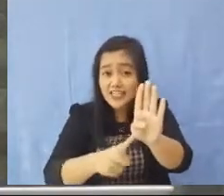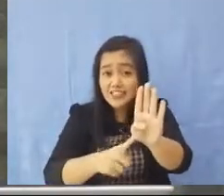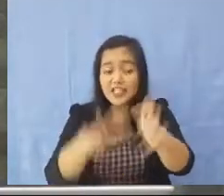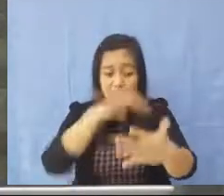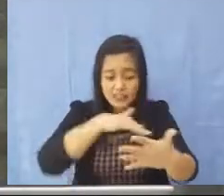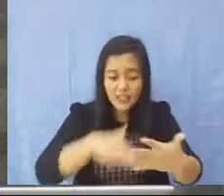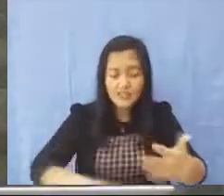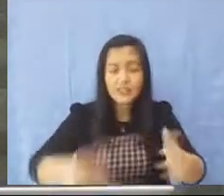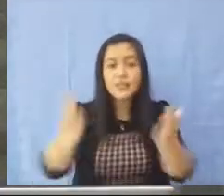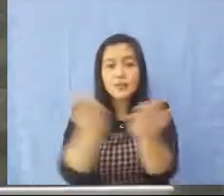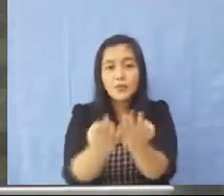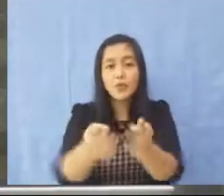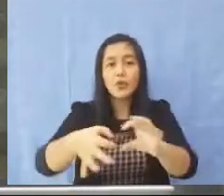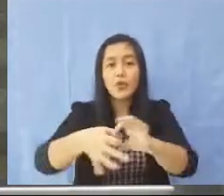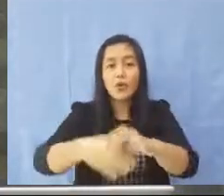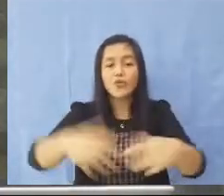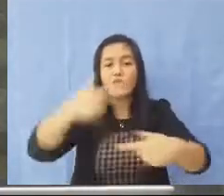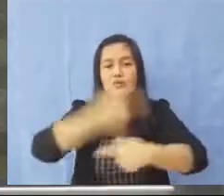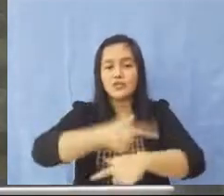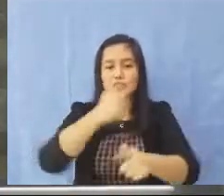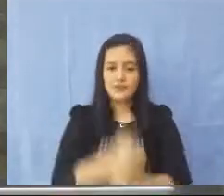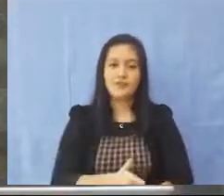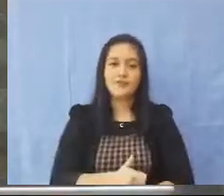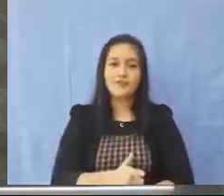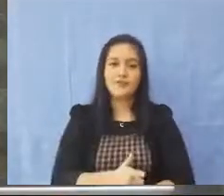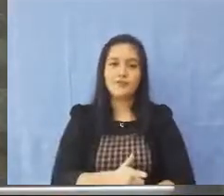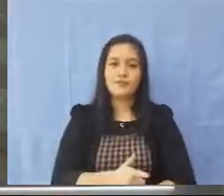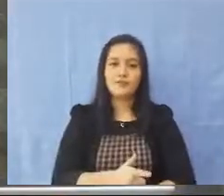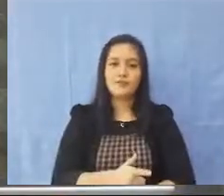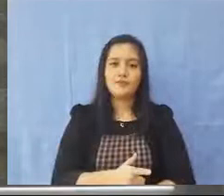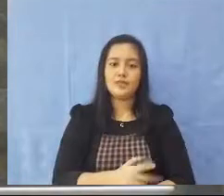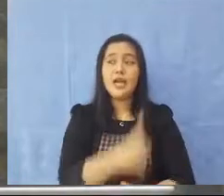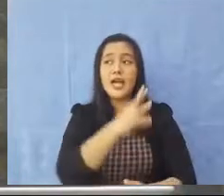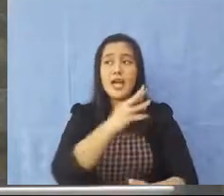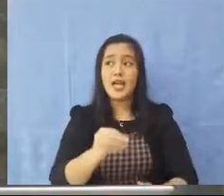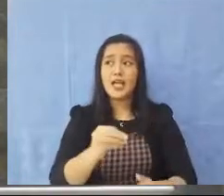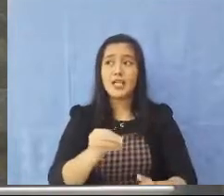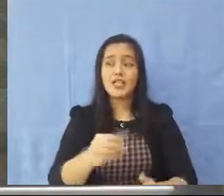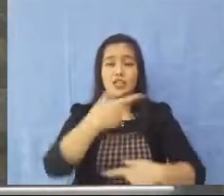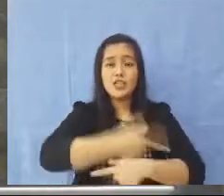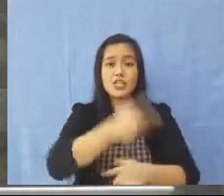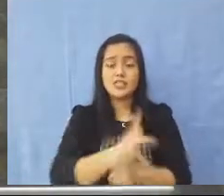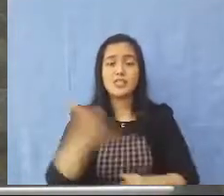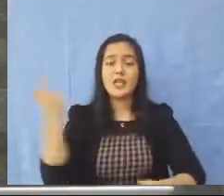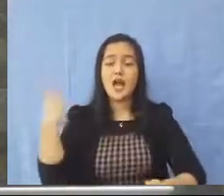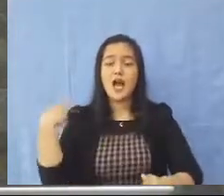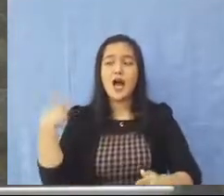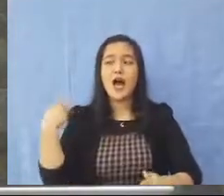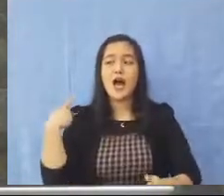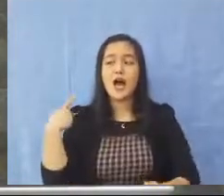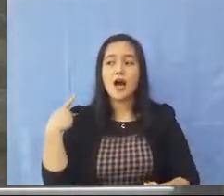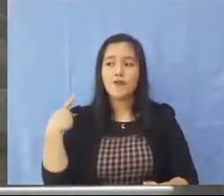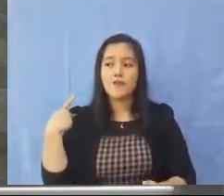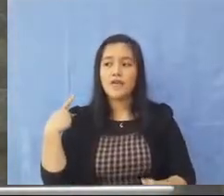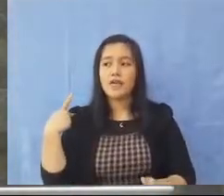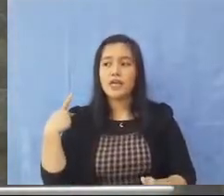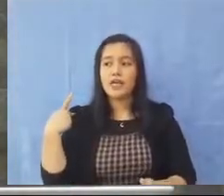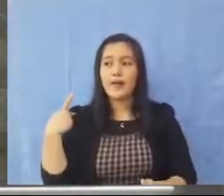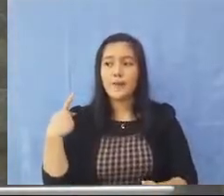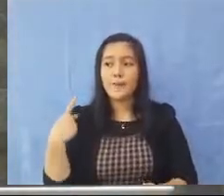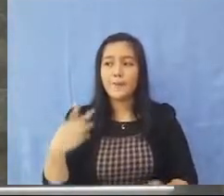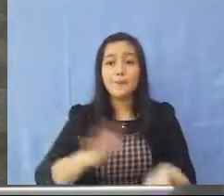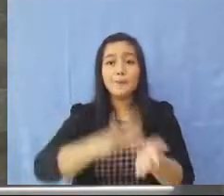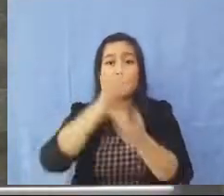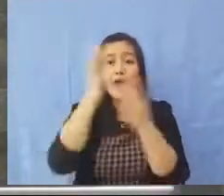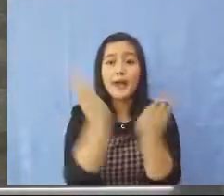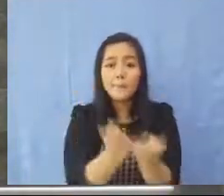ng mga Bible doctrines in seed form. Okay, inuulit ko po, seed form. Kung naalala yung binanggit ko sa